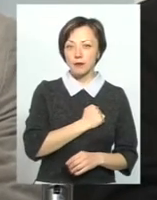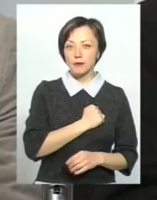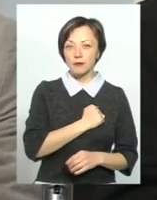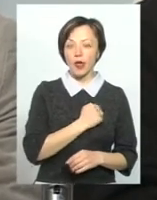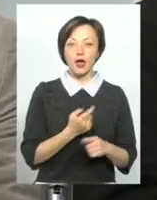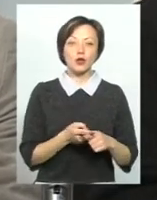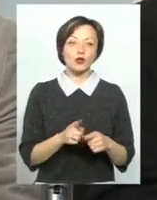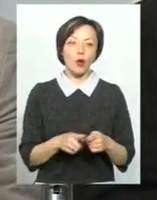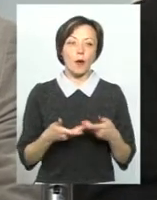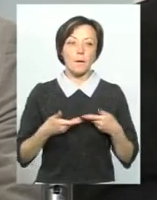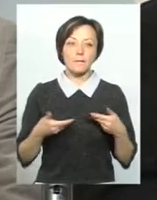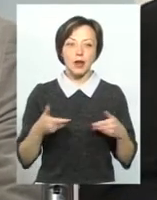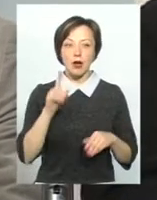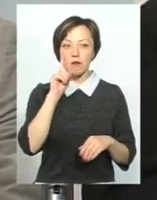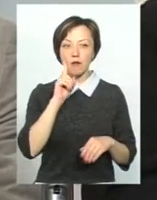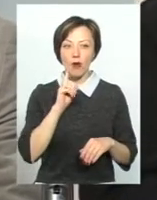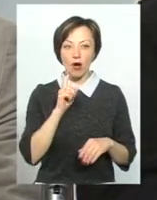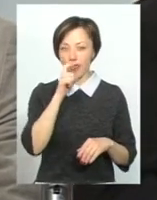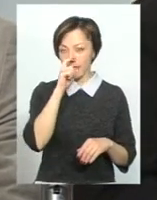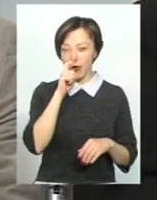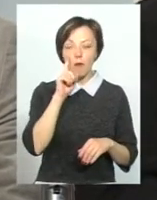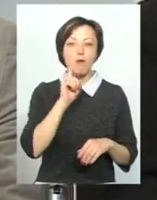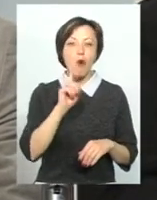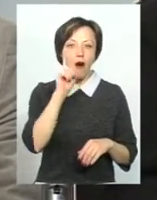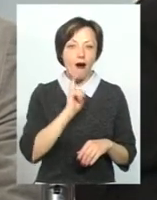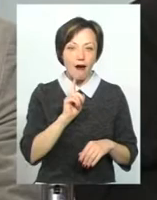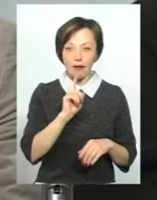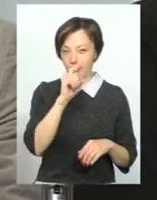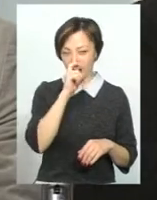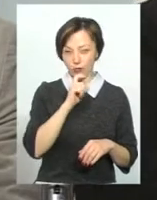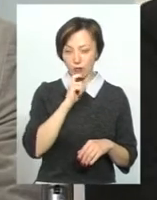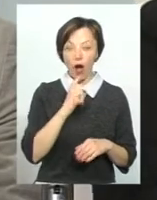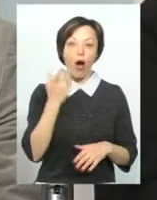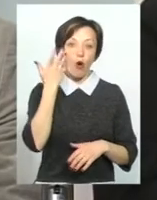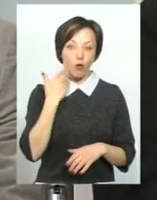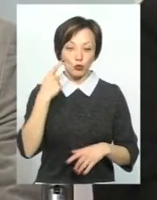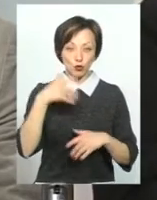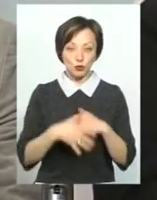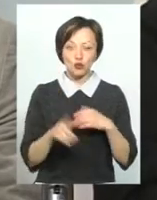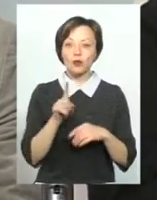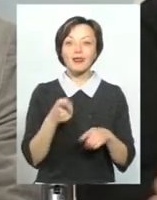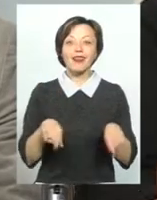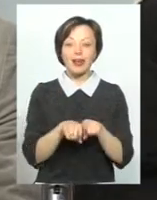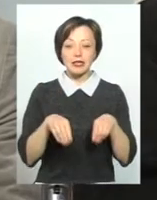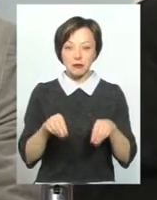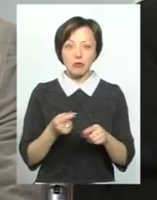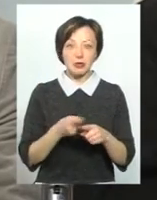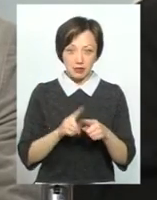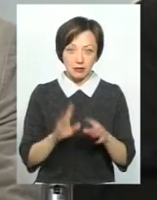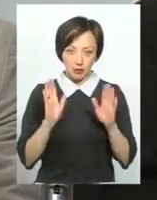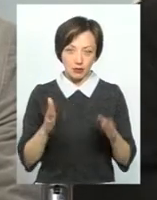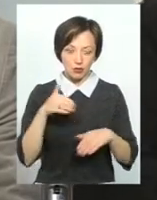На жаль, цього ми поки не розуміємо. Але як ми зрозуміємо, що таке земля, ми і це